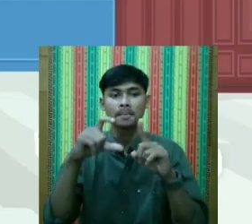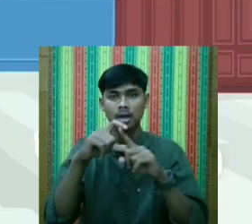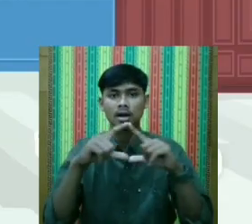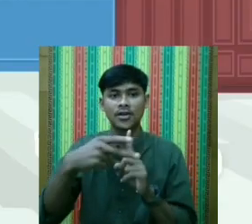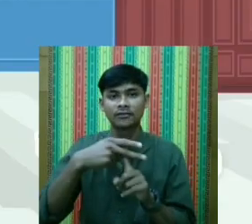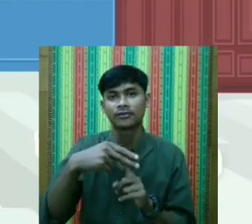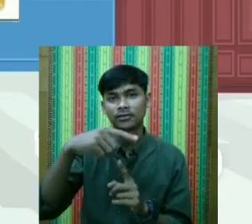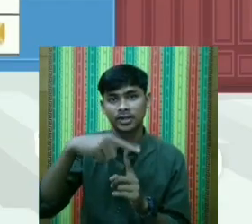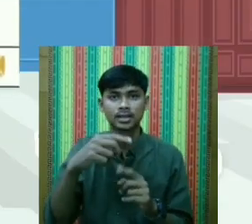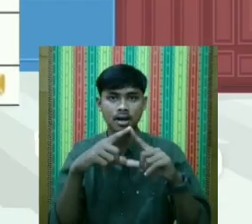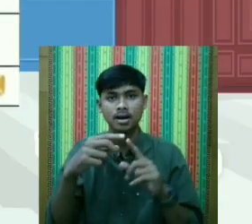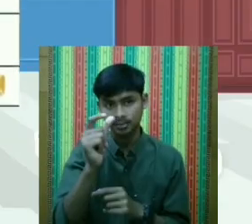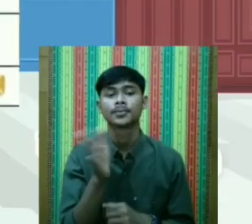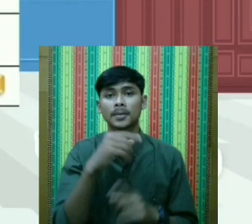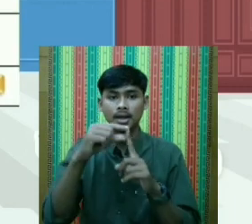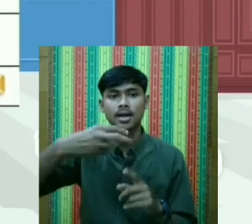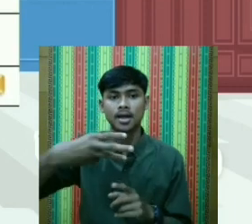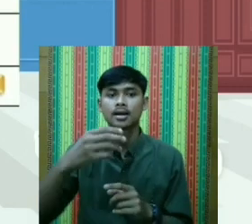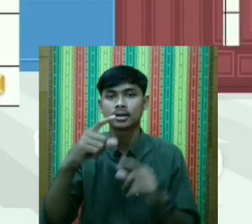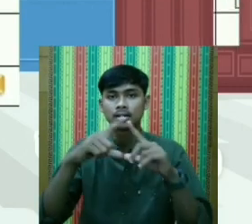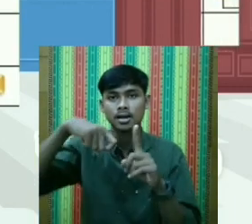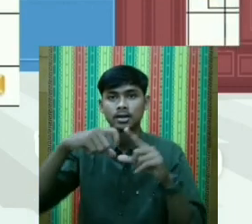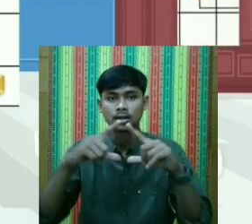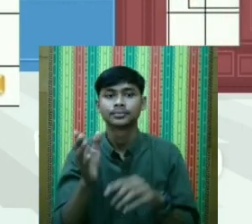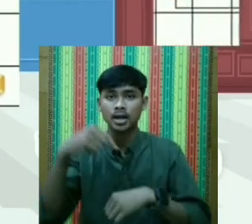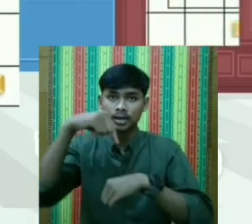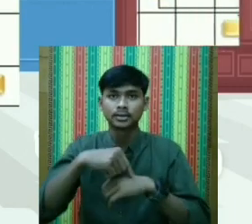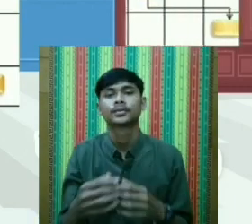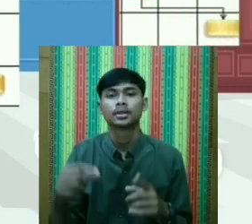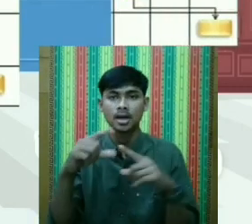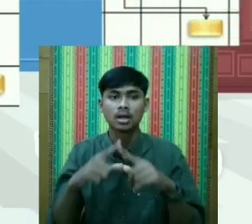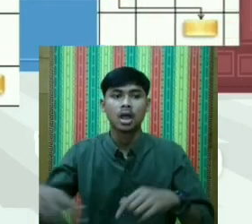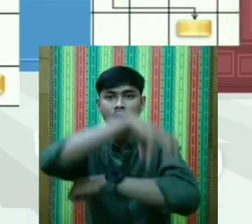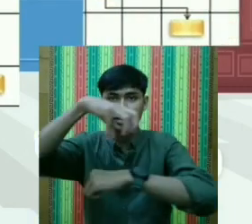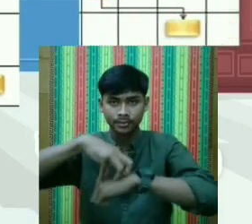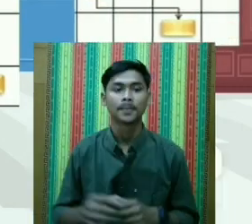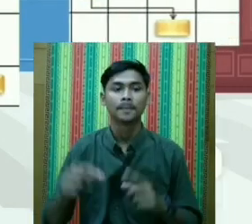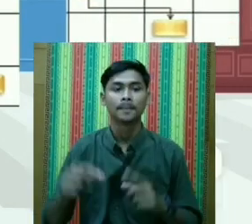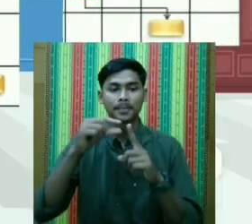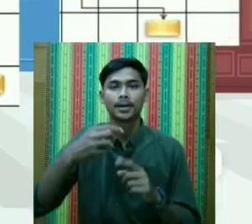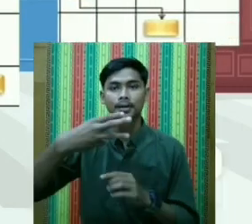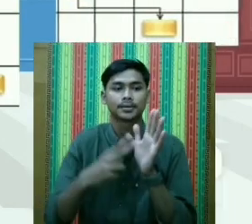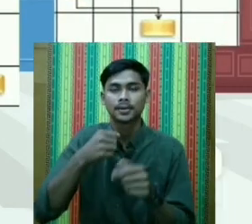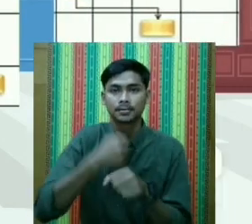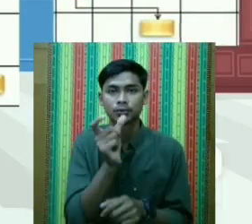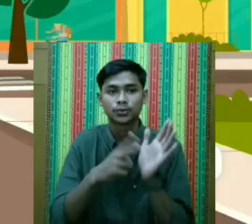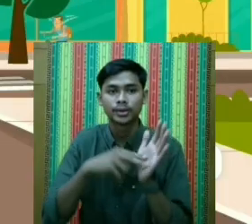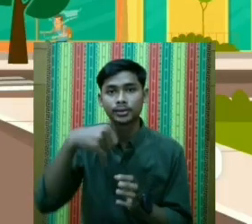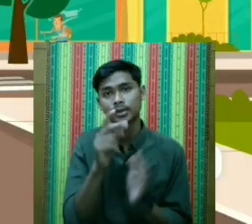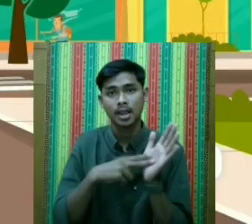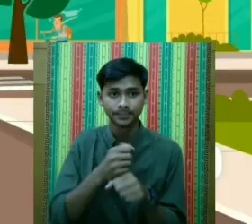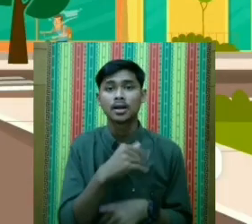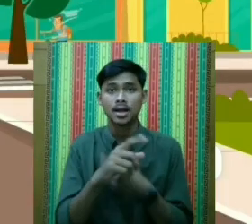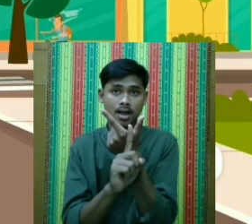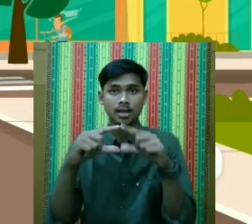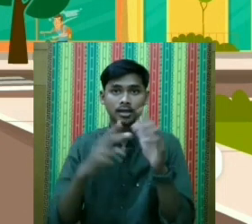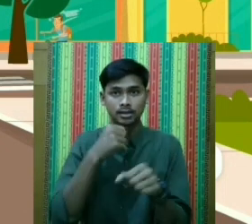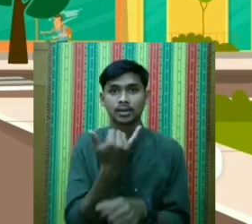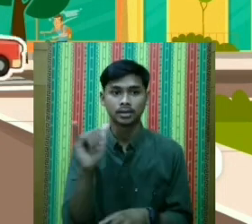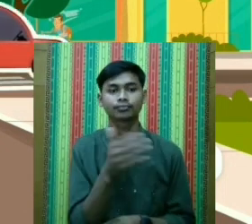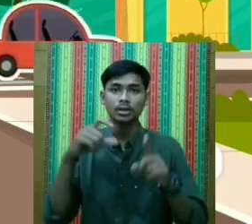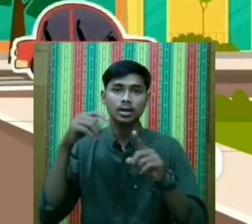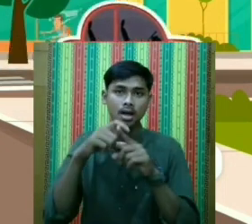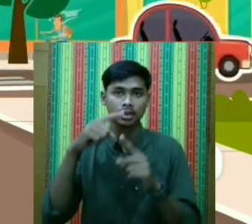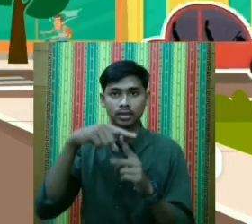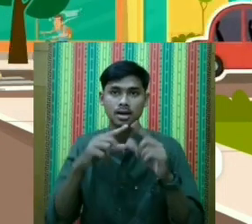dikocow di pengadilan agama Pangkalan Kerinci ketemu cowoknya daftarkan dulu perkara